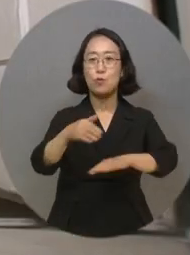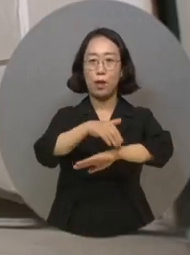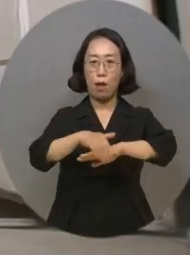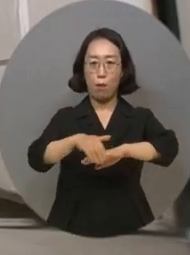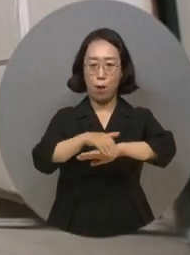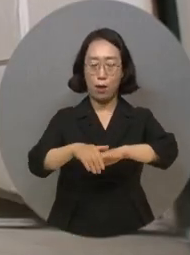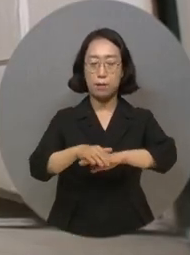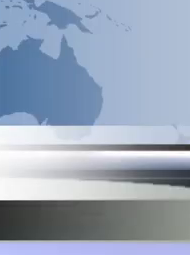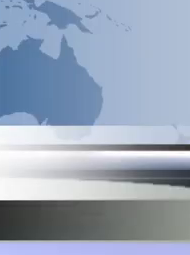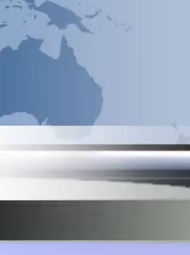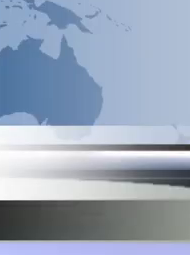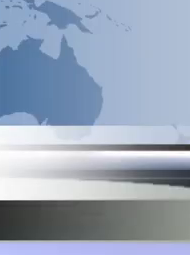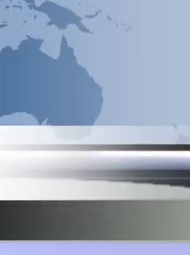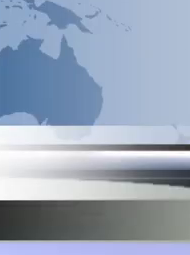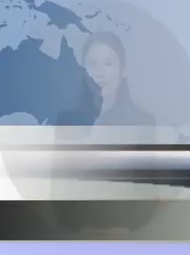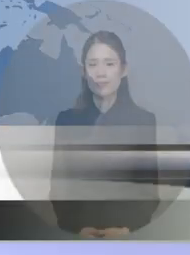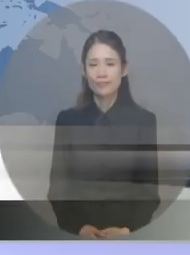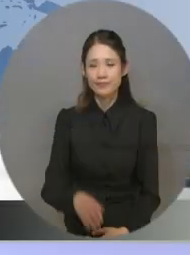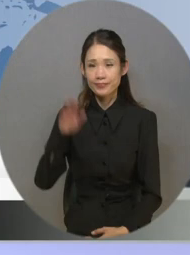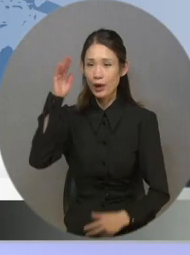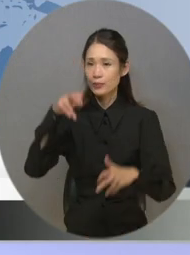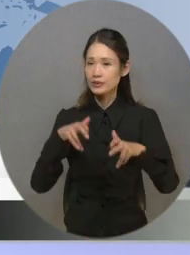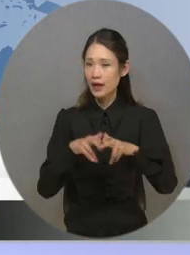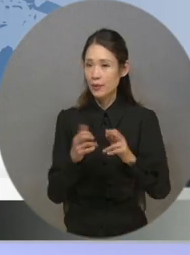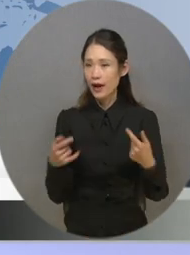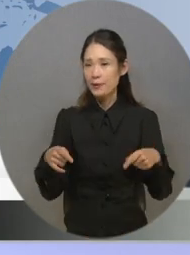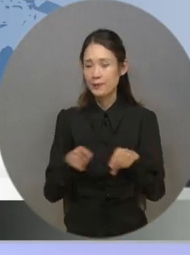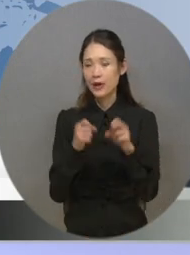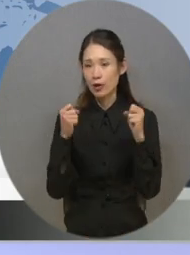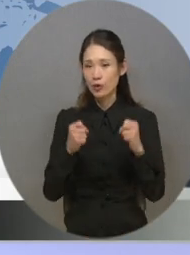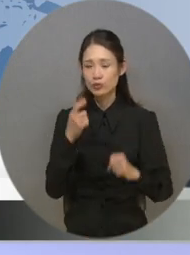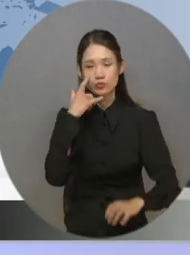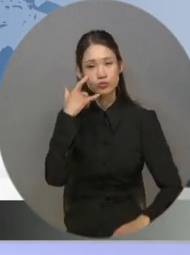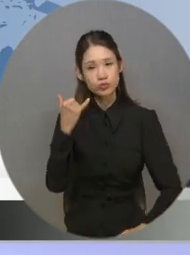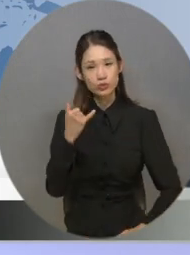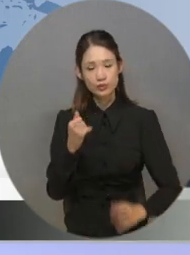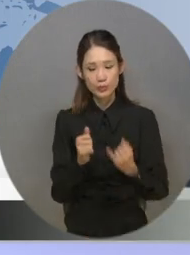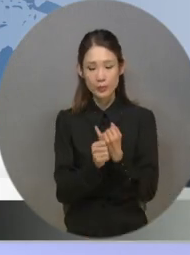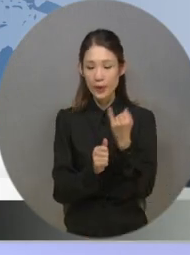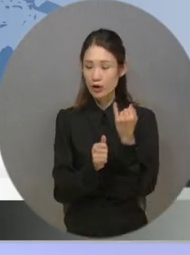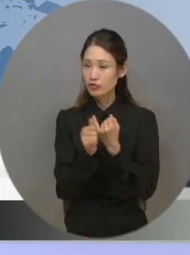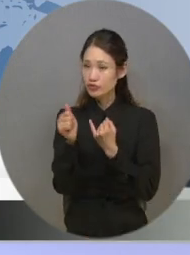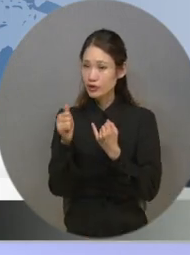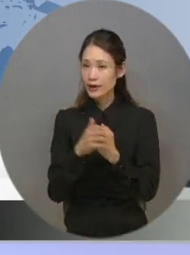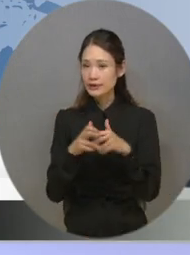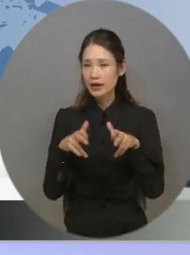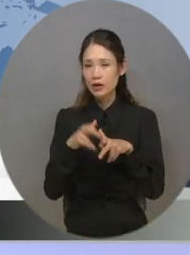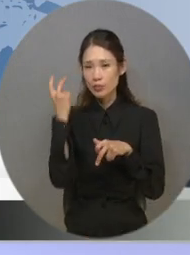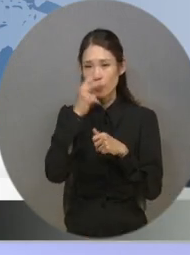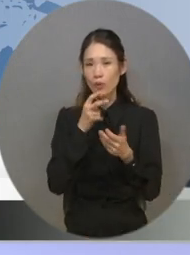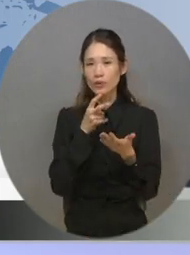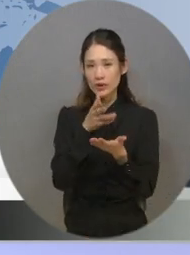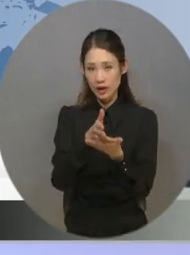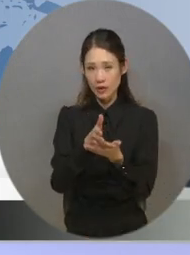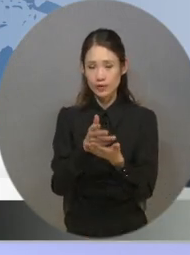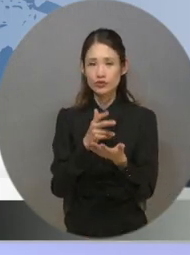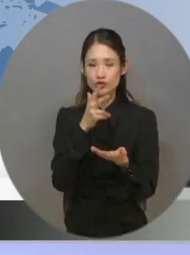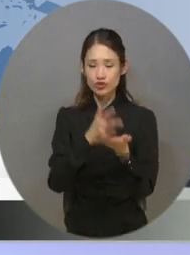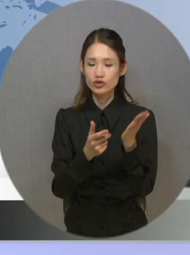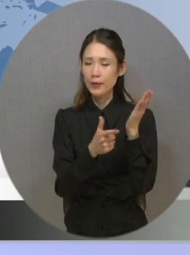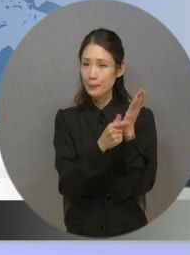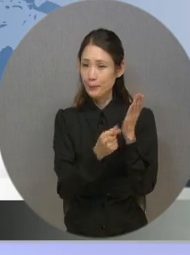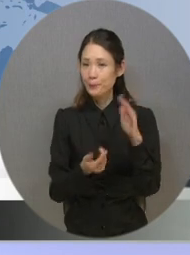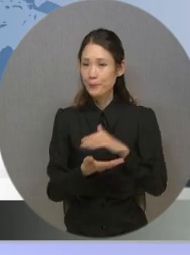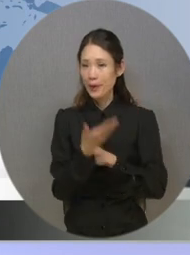계획입니다. 앞으로 장애인과 함께 거주하는 부모의 배우자도 장애인 보호자용 주차증을 발급받을 수